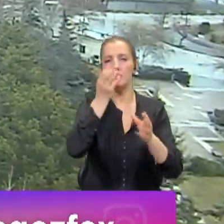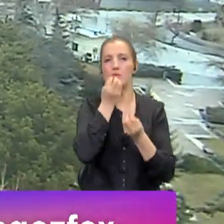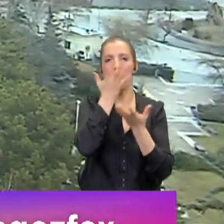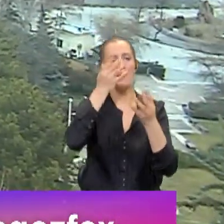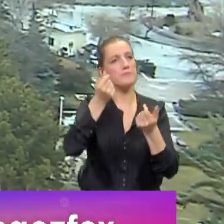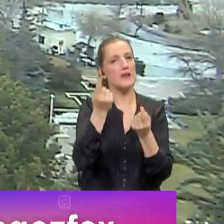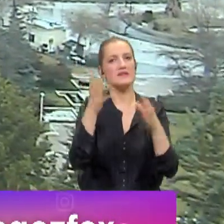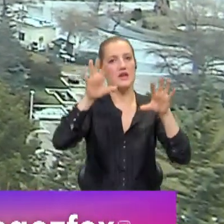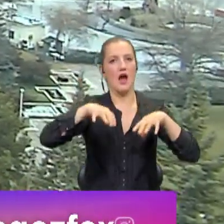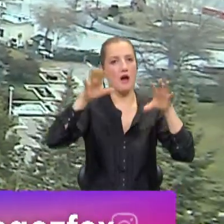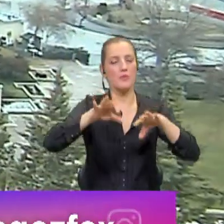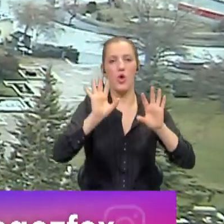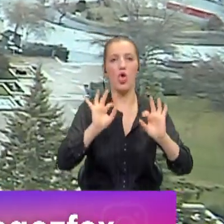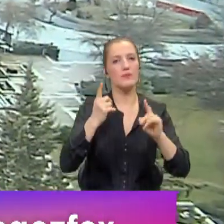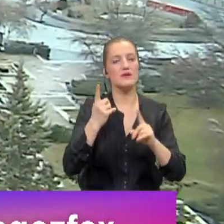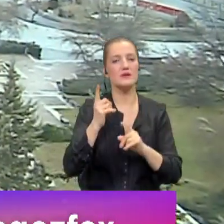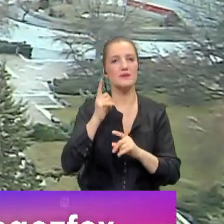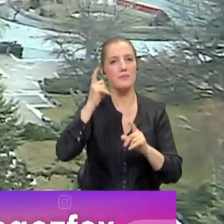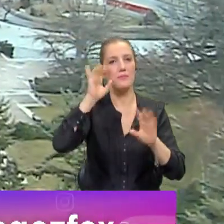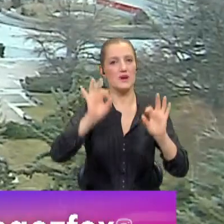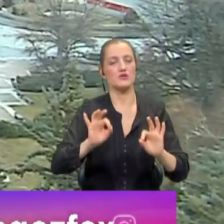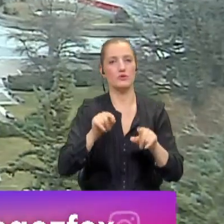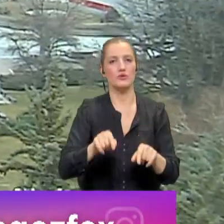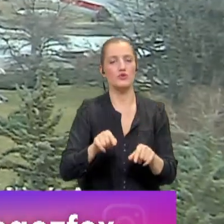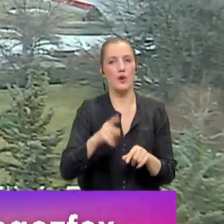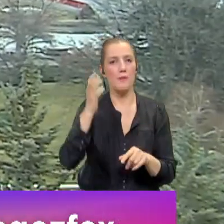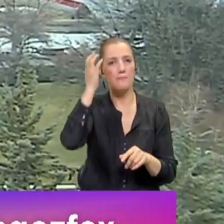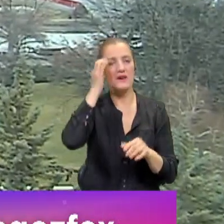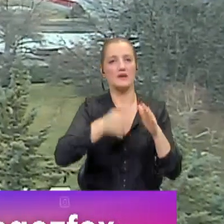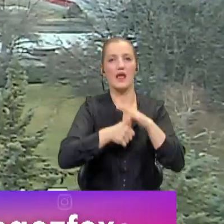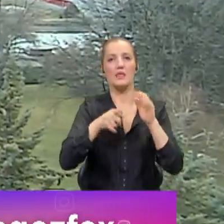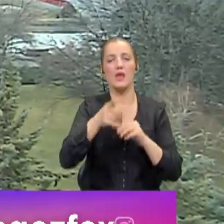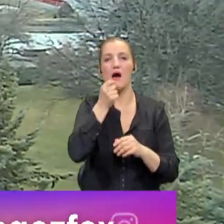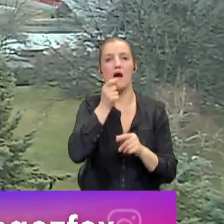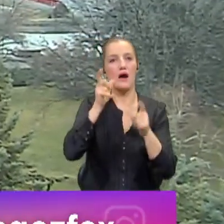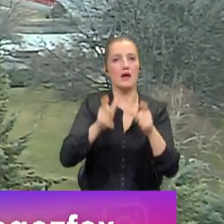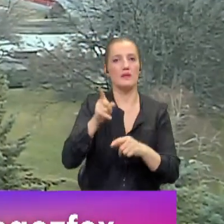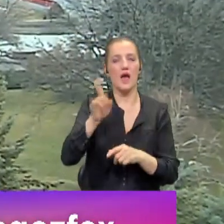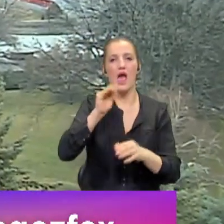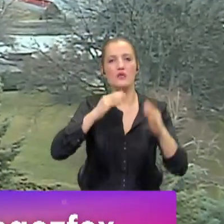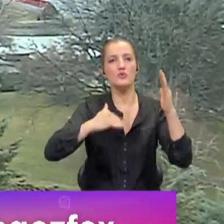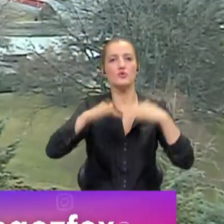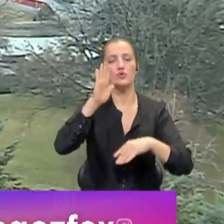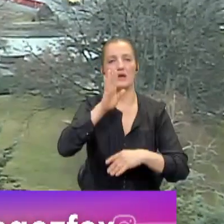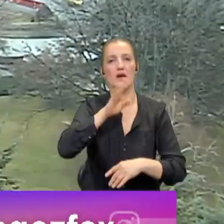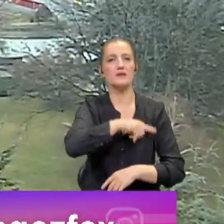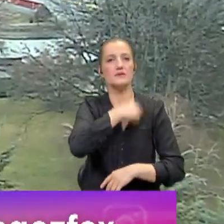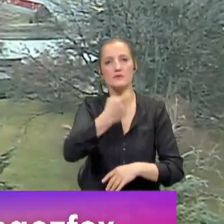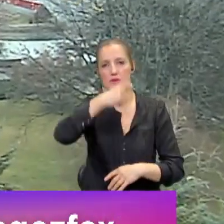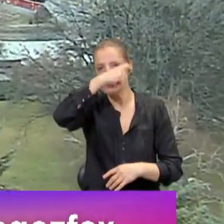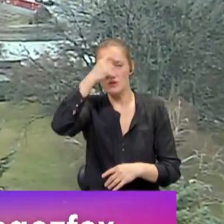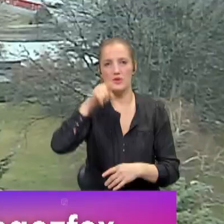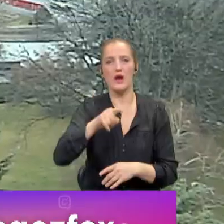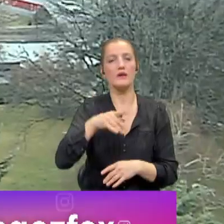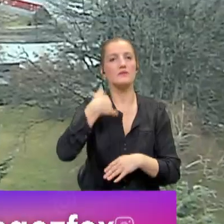biraz yağmurlu öyle bir başlangıç yapıyoruz yeni güne Başkent Ankara'da bugün en yüksek hava sıcaklığı